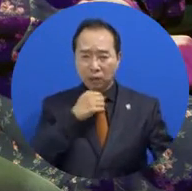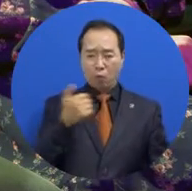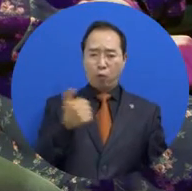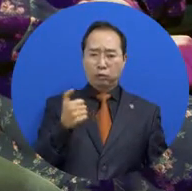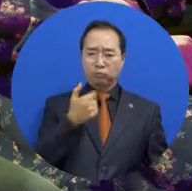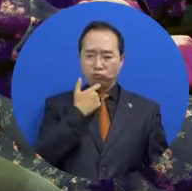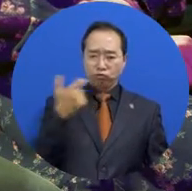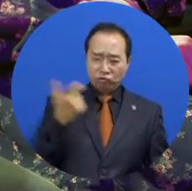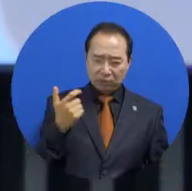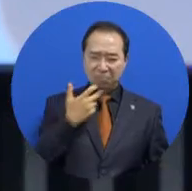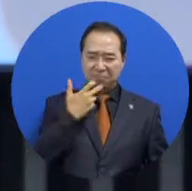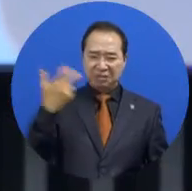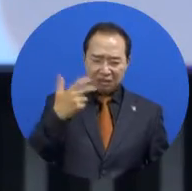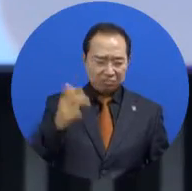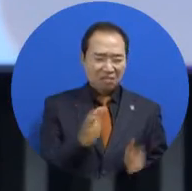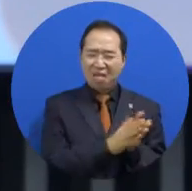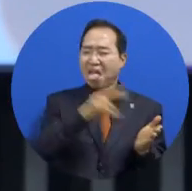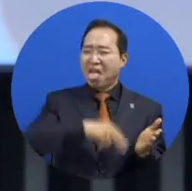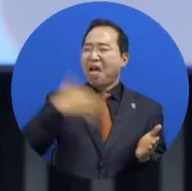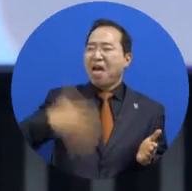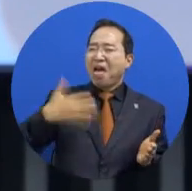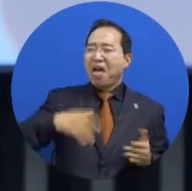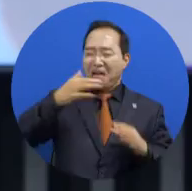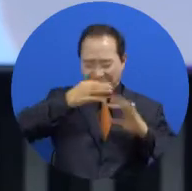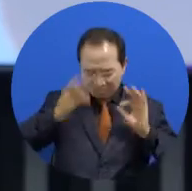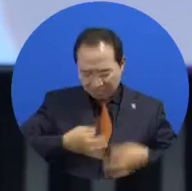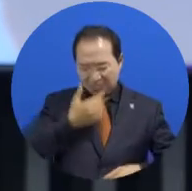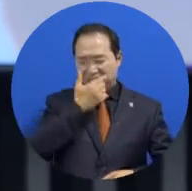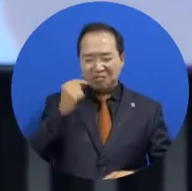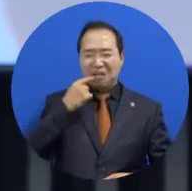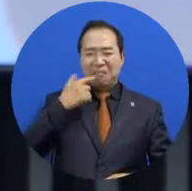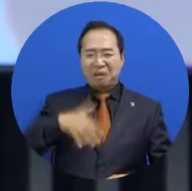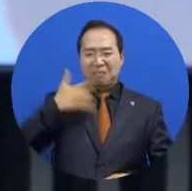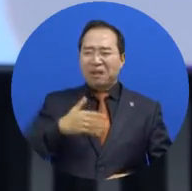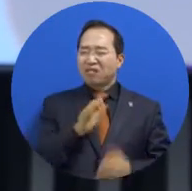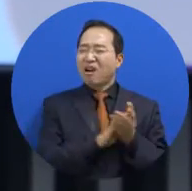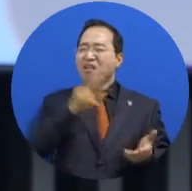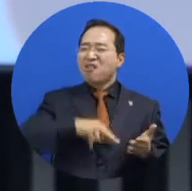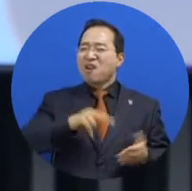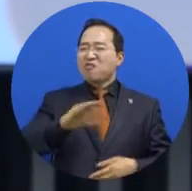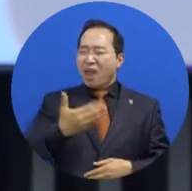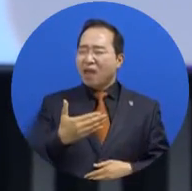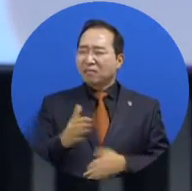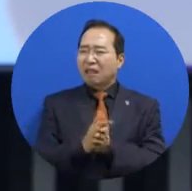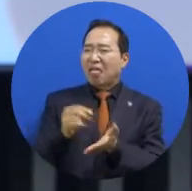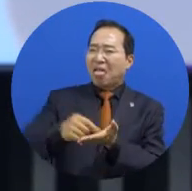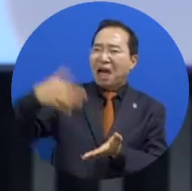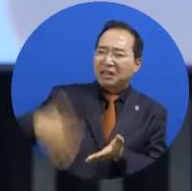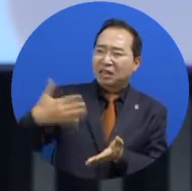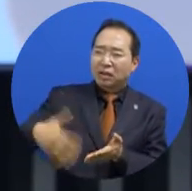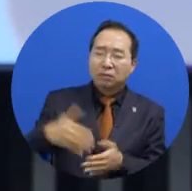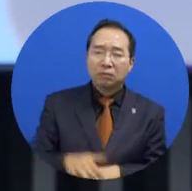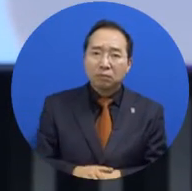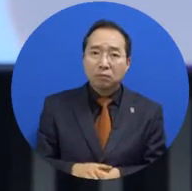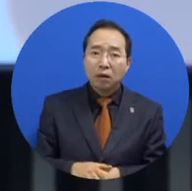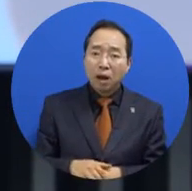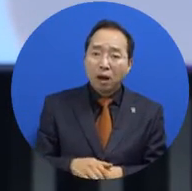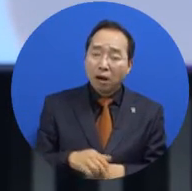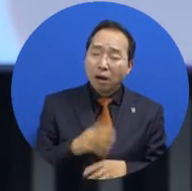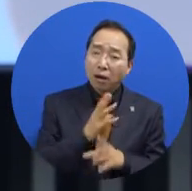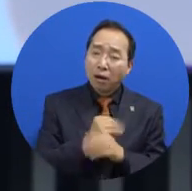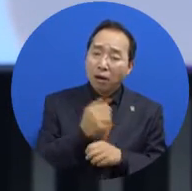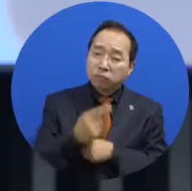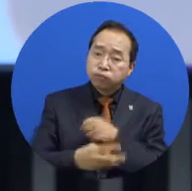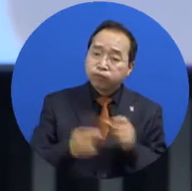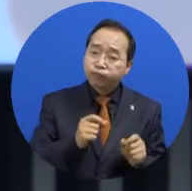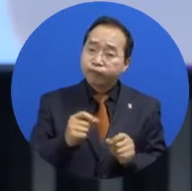생각하면 50, 60, 70대가 돼도 못 쓸 것 같아요. 왜 아직 부족해? 난 더 읽어야 돼. 이렇게 될 거 아니에요. 그래서 이거를